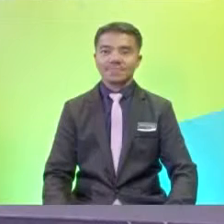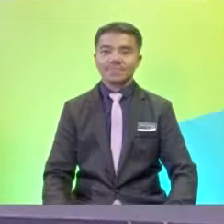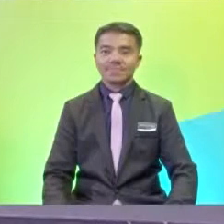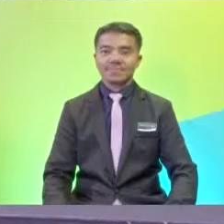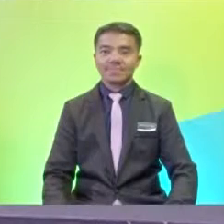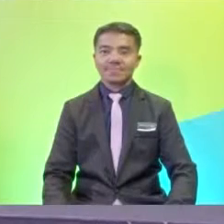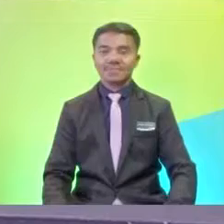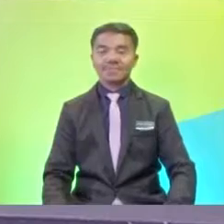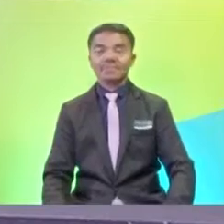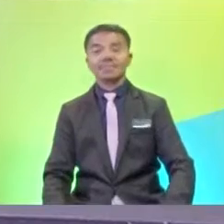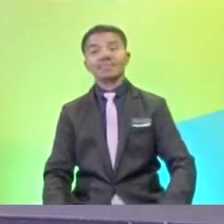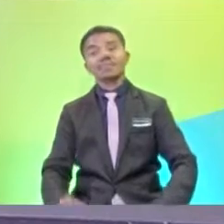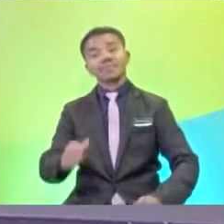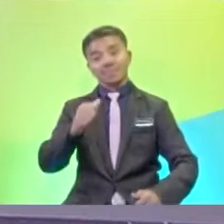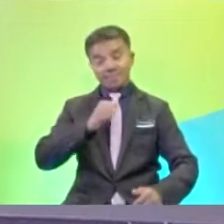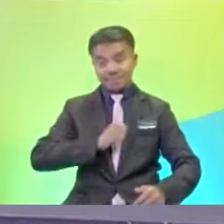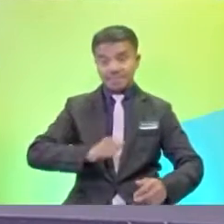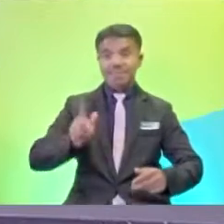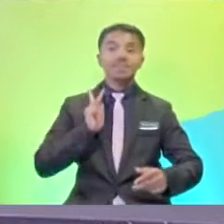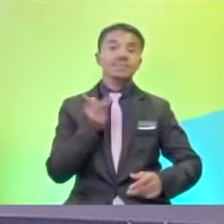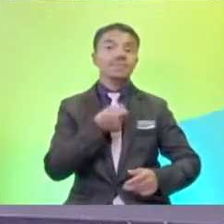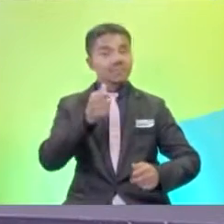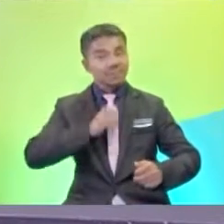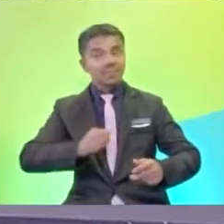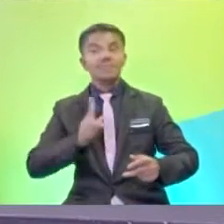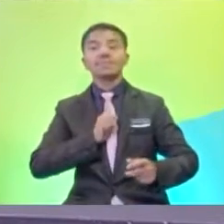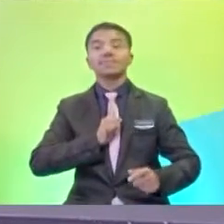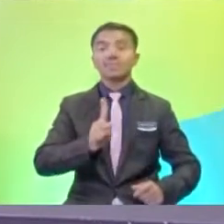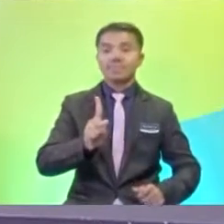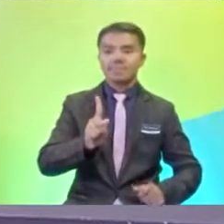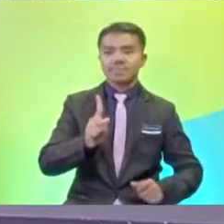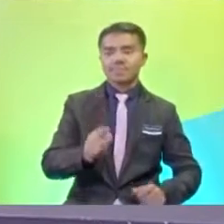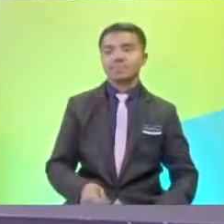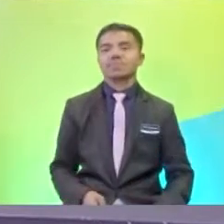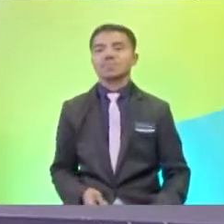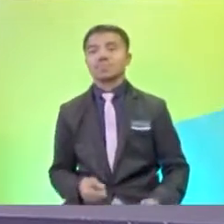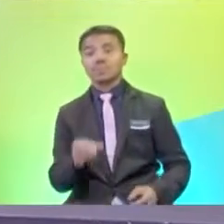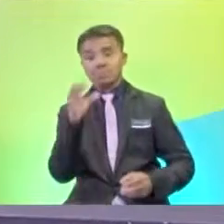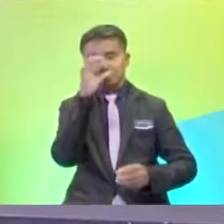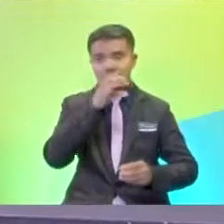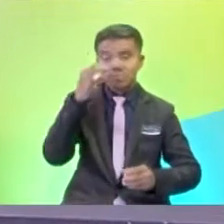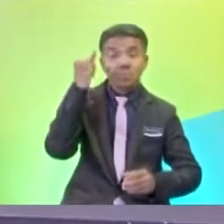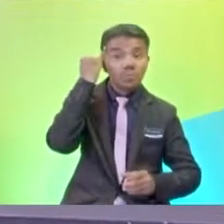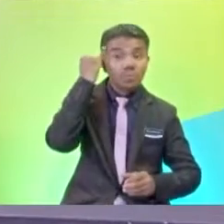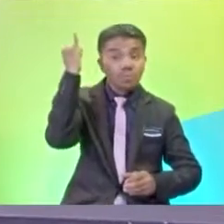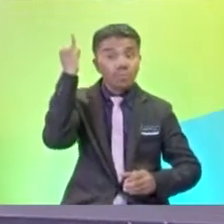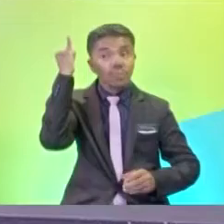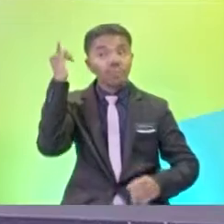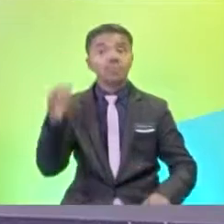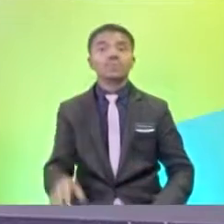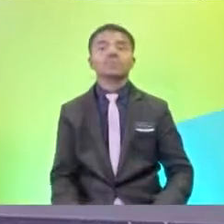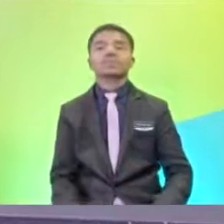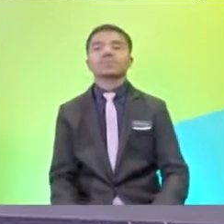agama kita agama Islam mah cukup menggalakkan umatnya untuk terus mencari ilmu tanpa henti seperti mana Rasulullah kita sendiri yang